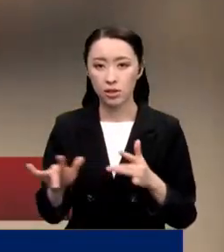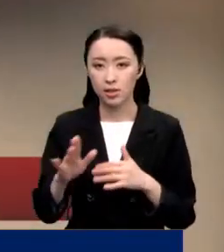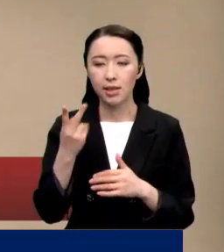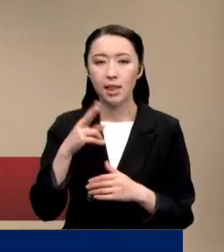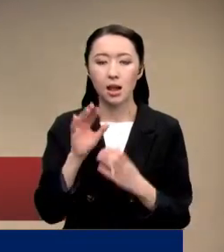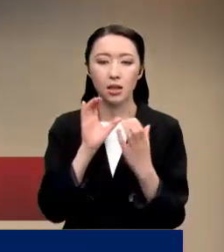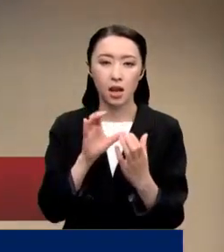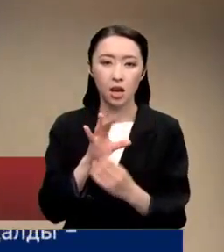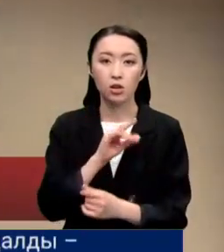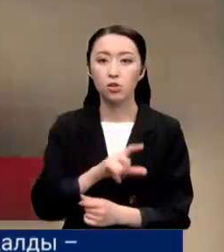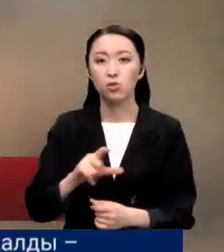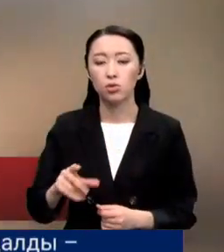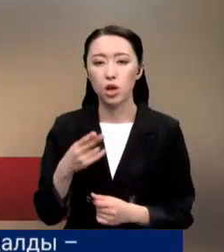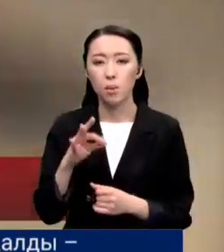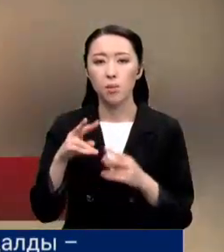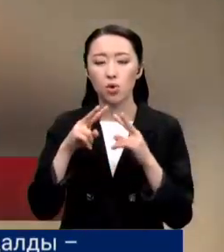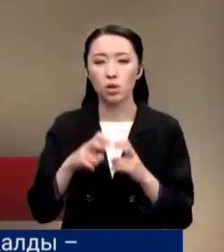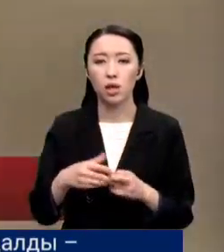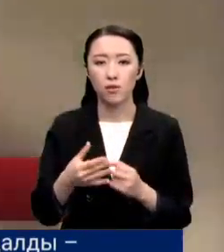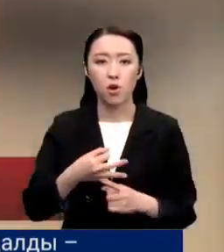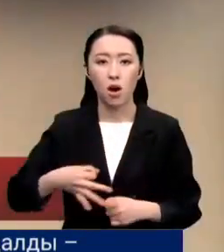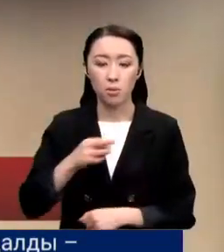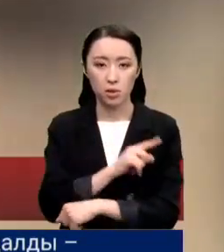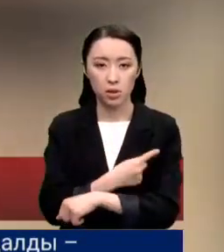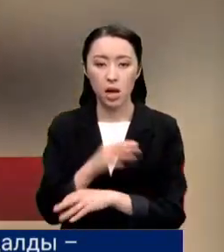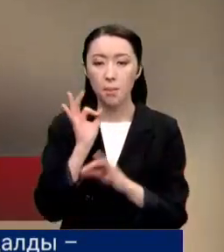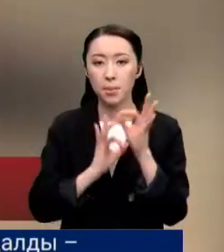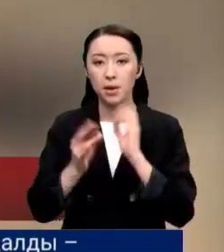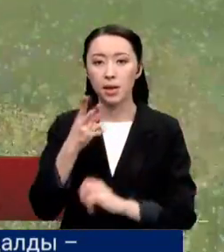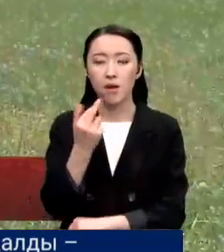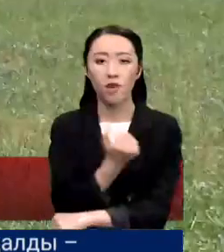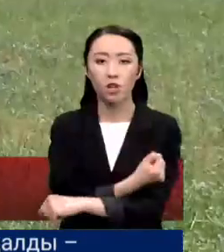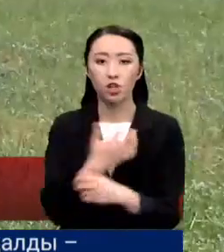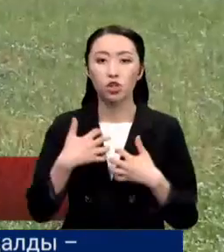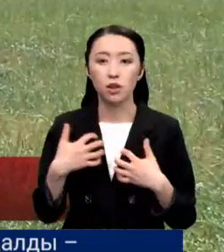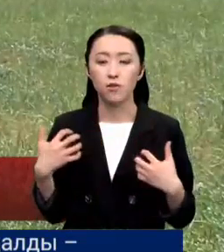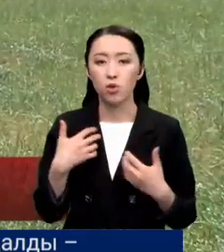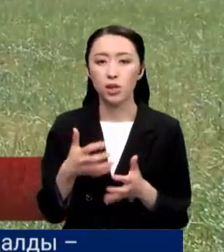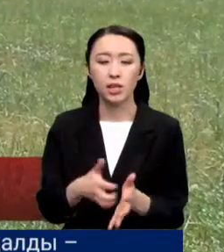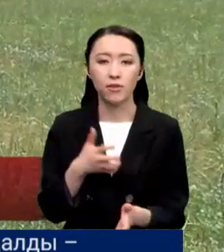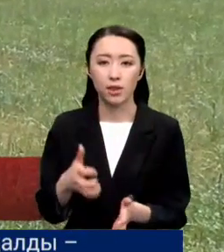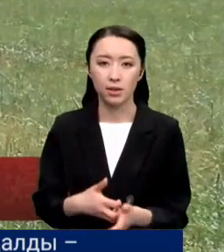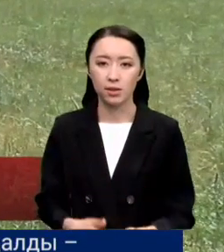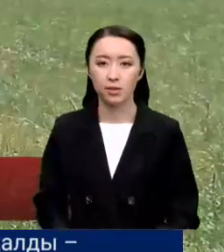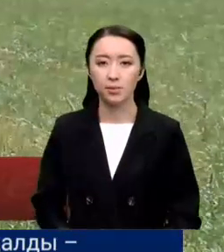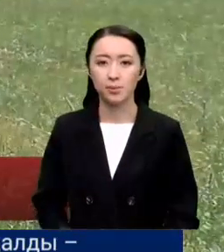и людей. Между тем, по данным областной ветинспекции, препаратов для вакцинации животных в регионе недостаточно.